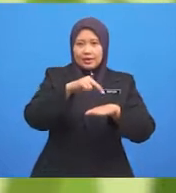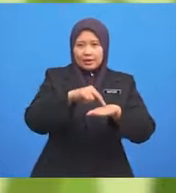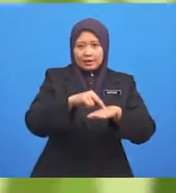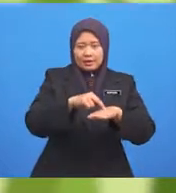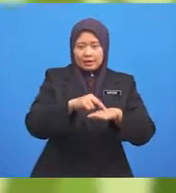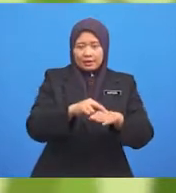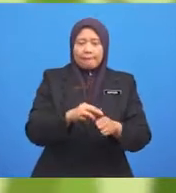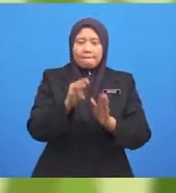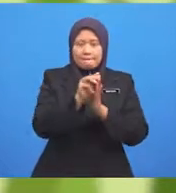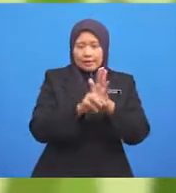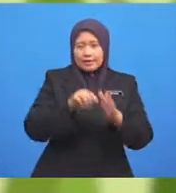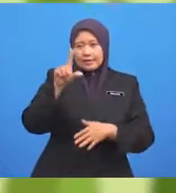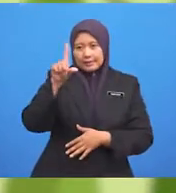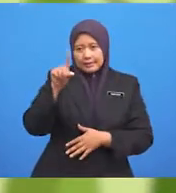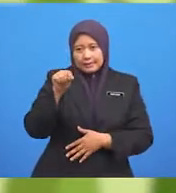naik